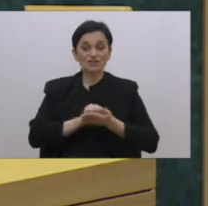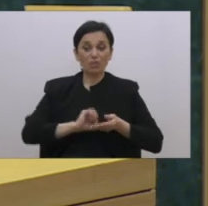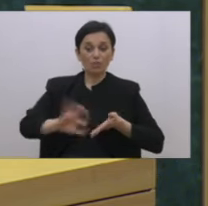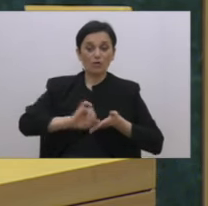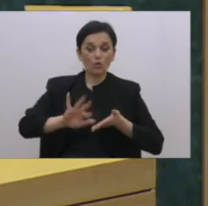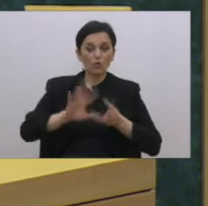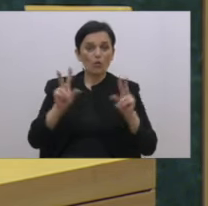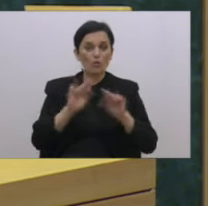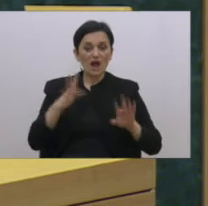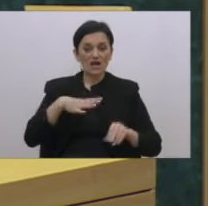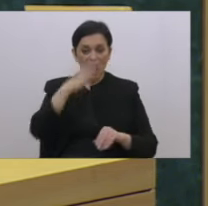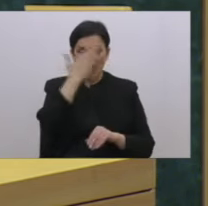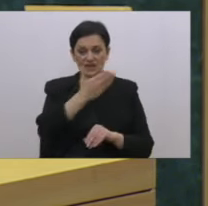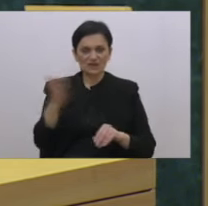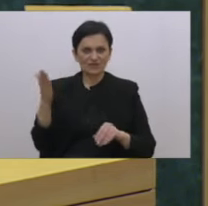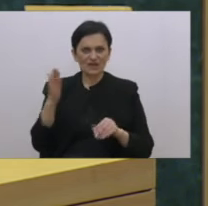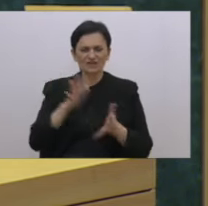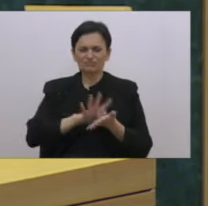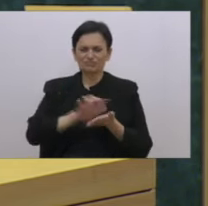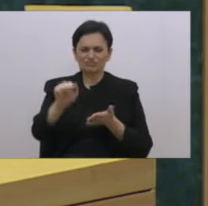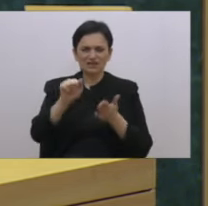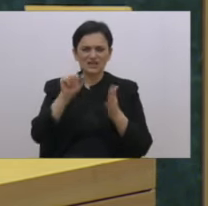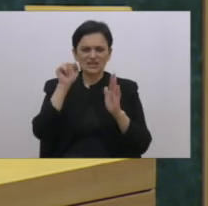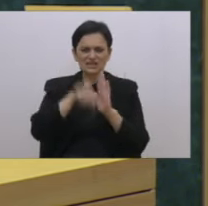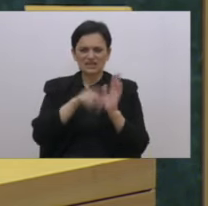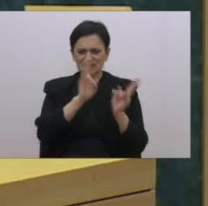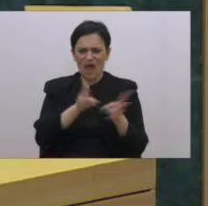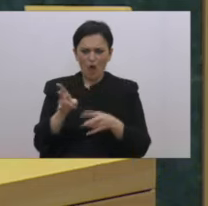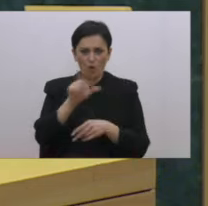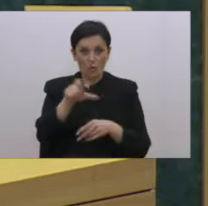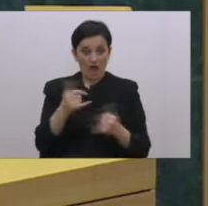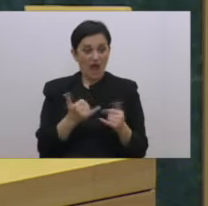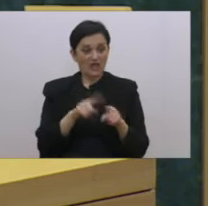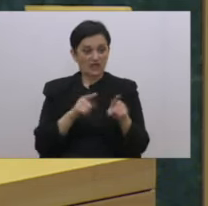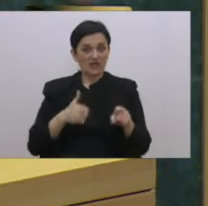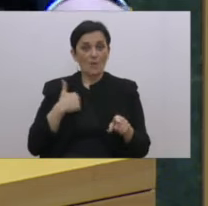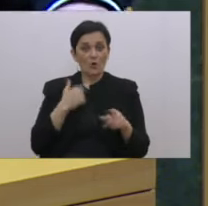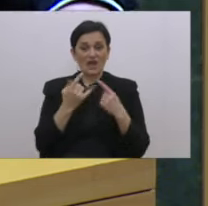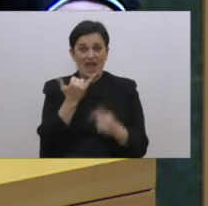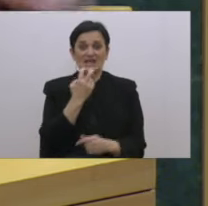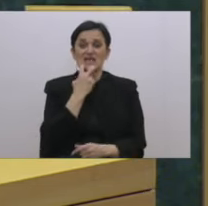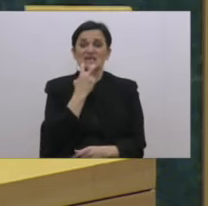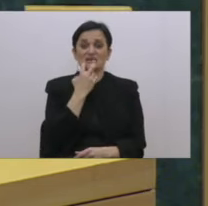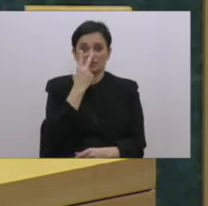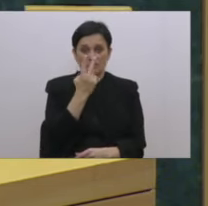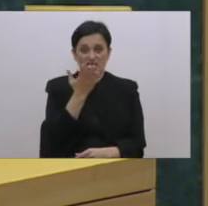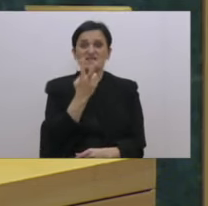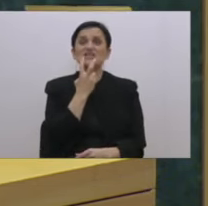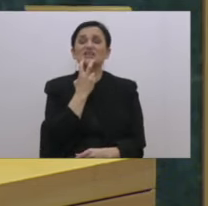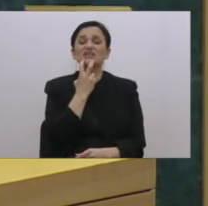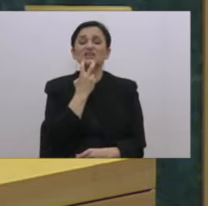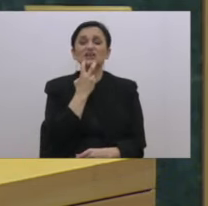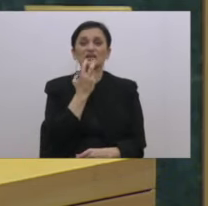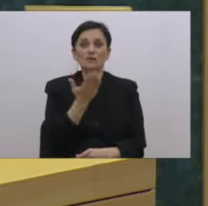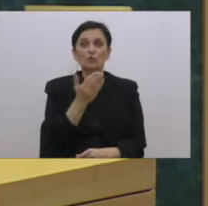ხალხს, დაღუპეთ, გააცამტვერეთ, გააჩანაგეთ და მაგითიც ამაყობთ მაგ რეფორმებს. ეხაც იღიმით. ეხაც იღიმით, ისევე იღიმით,